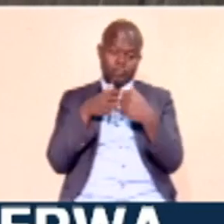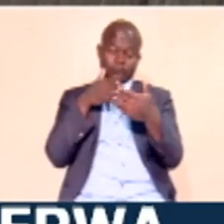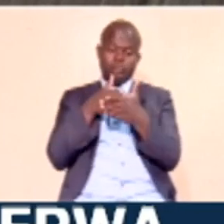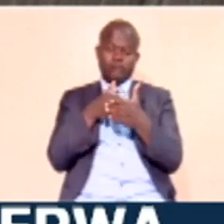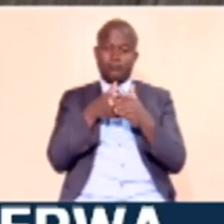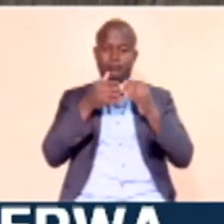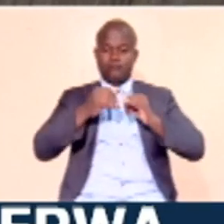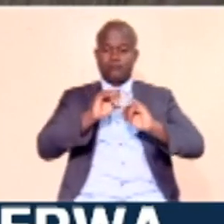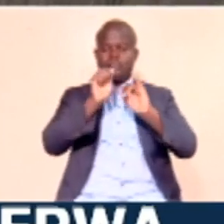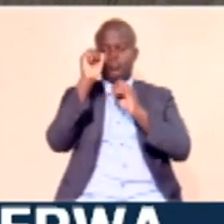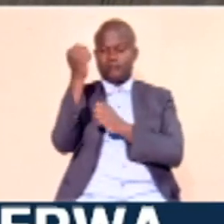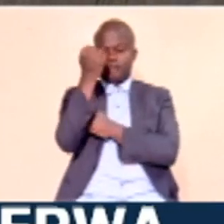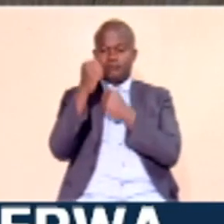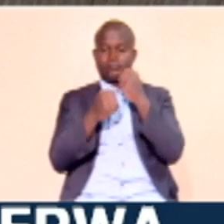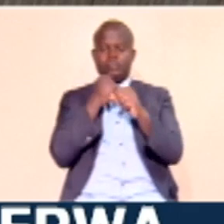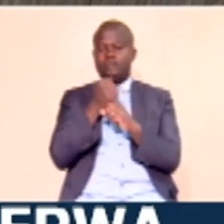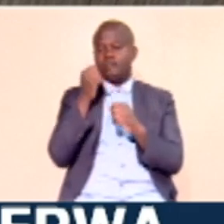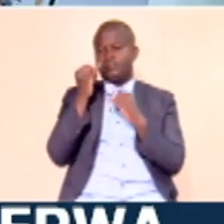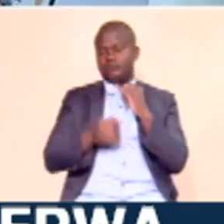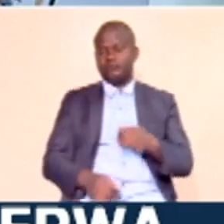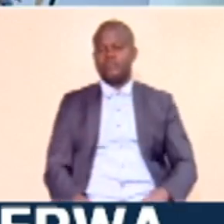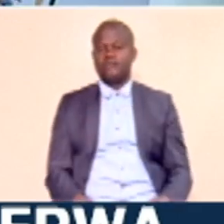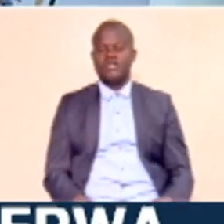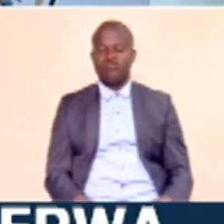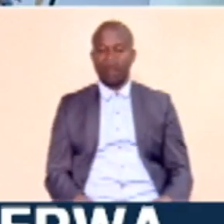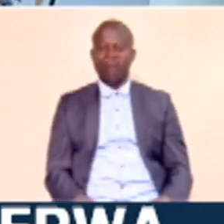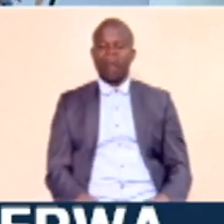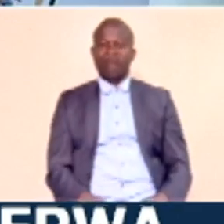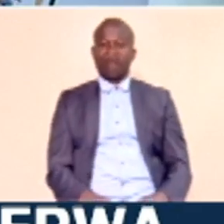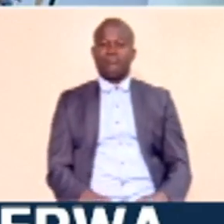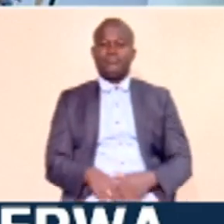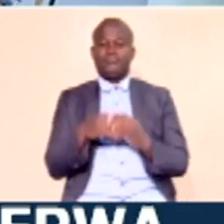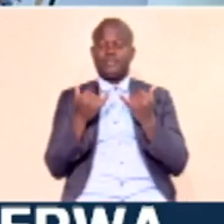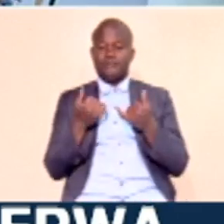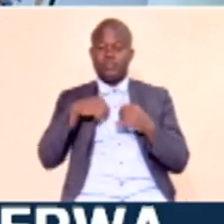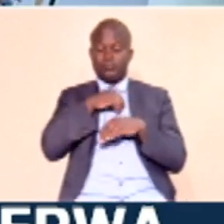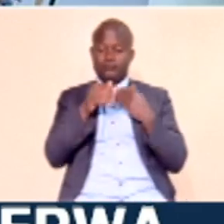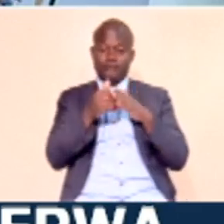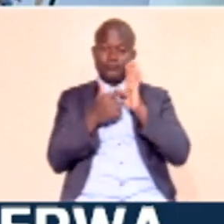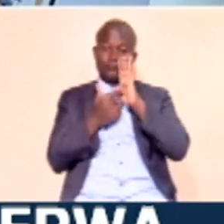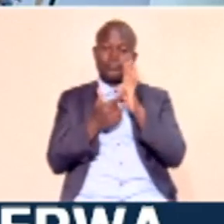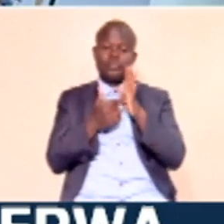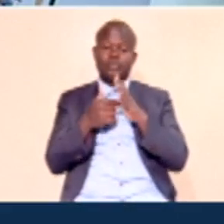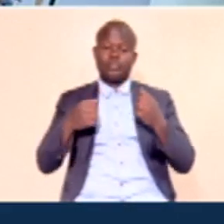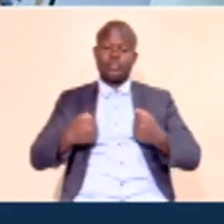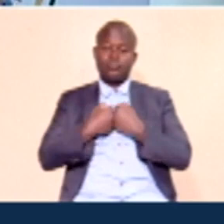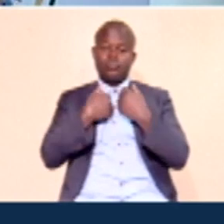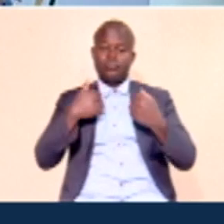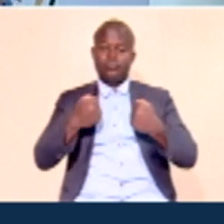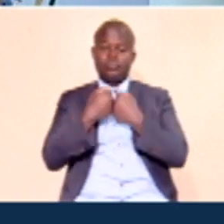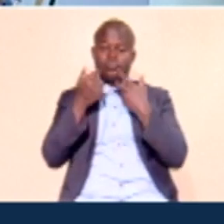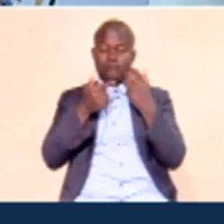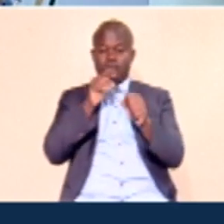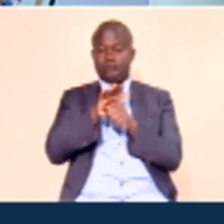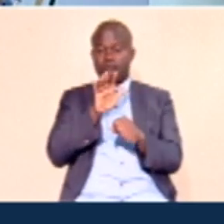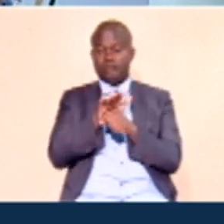nkokora ishyirwa mu bikorwa ry'imihigo y'umwaka dushoje. Icyo twagaragaza ni uko COVID igize ingaruka ku bintu byinshi, cyane cyane